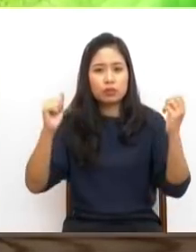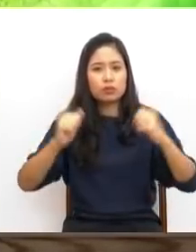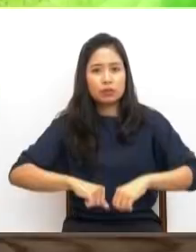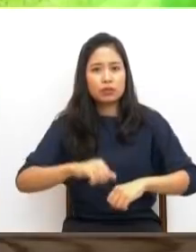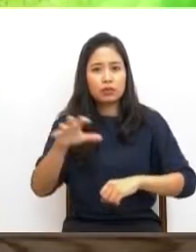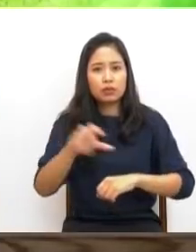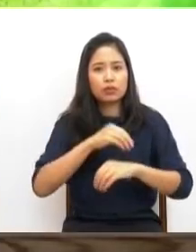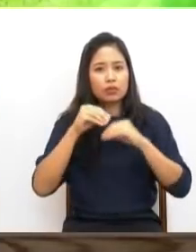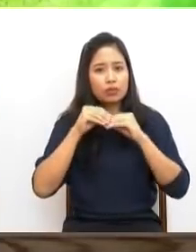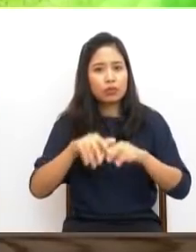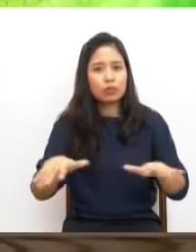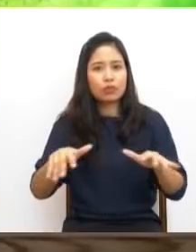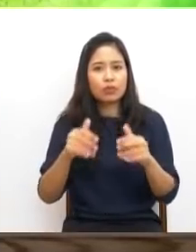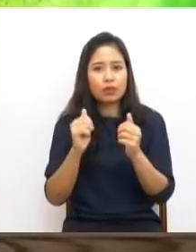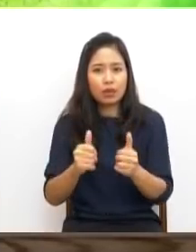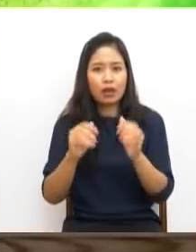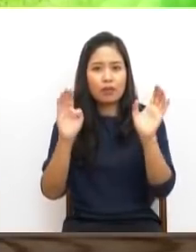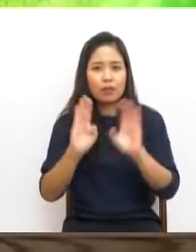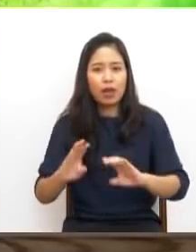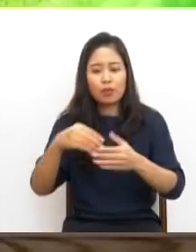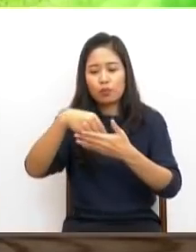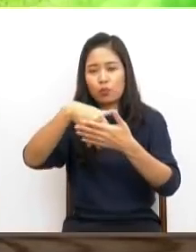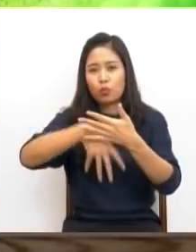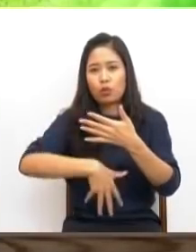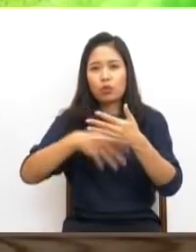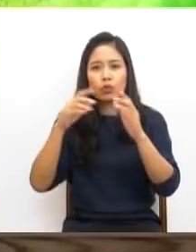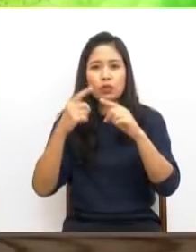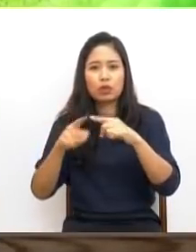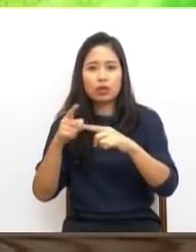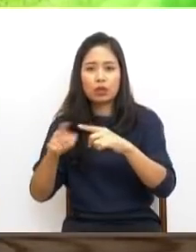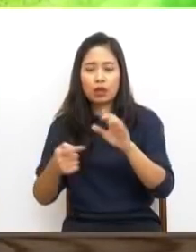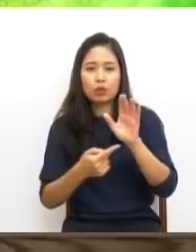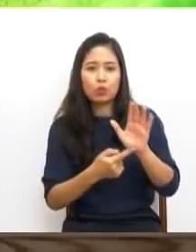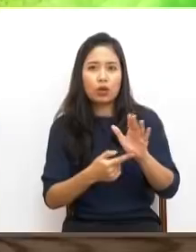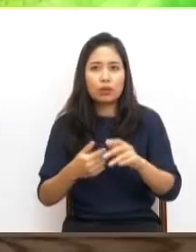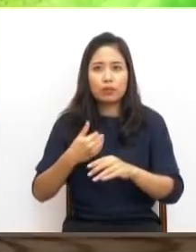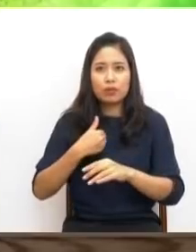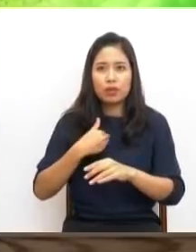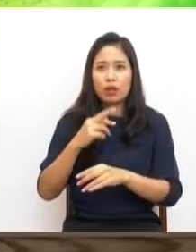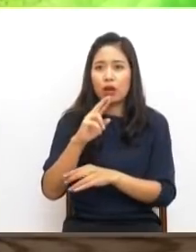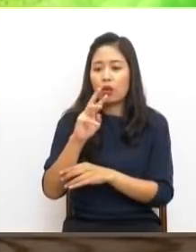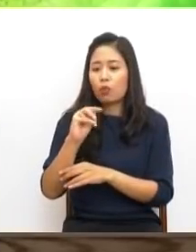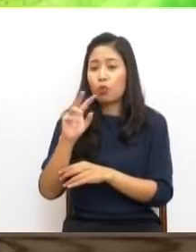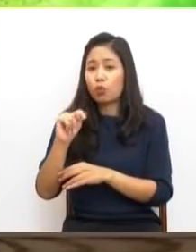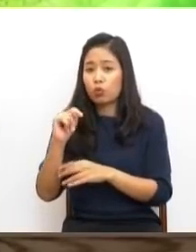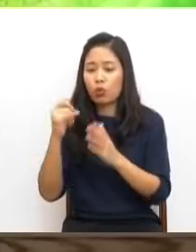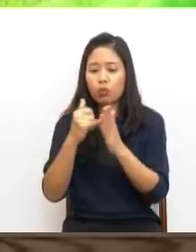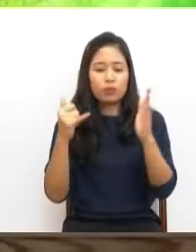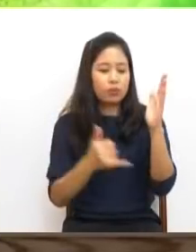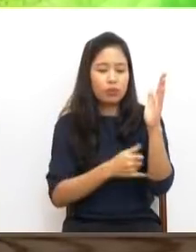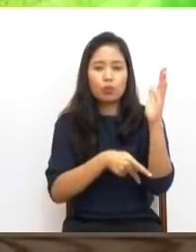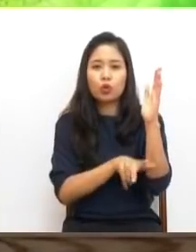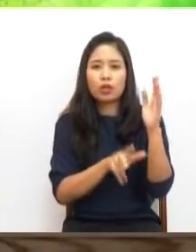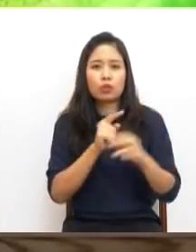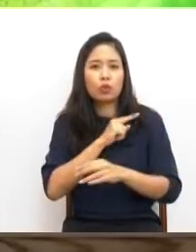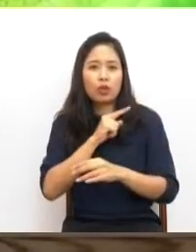อในโมเดลลักษณะแบบนี้ซึ่งผมคิดว่าท่านรัฐมนตรีเองท่านได้ลงพื้นที่ด้วยตนเองนะครับไปสัมผัสด้วยตน